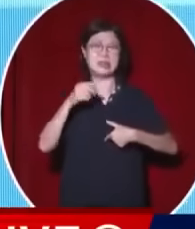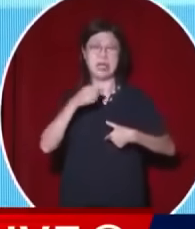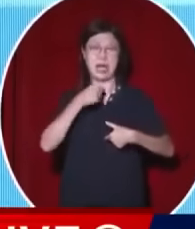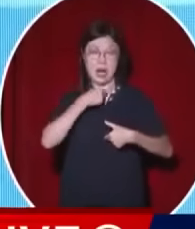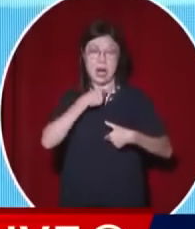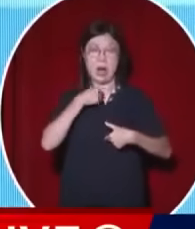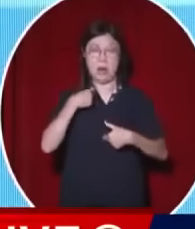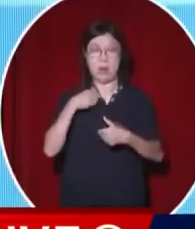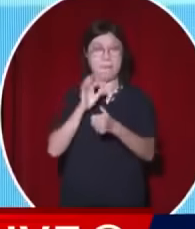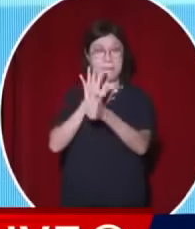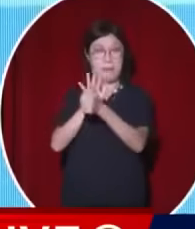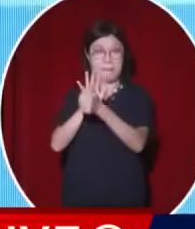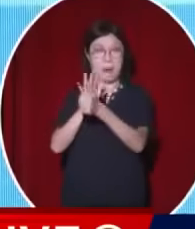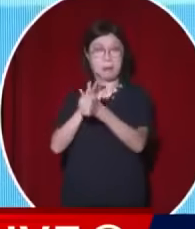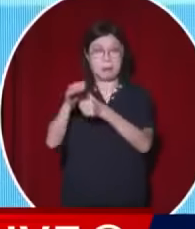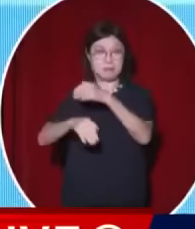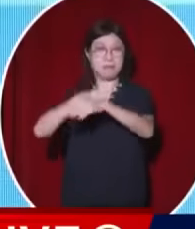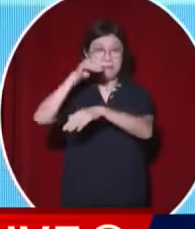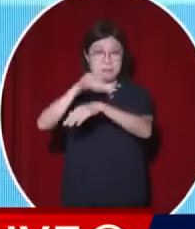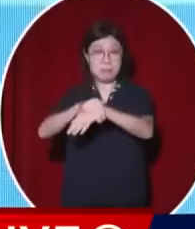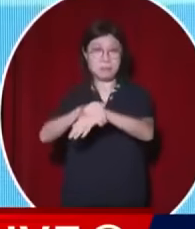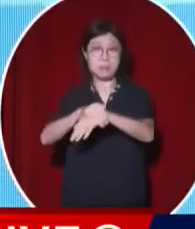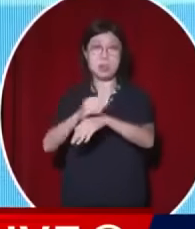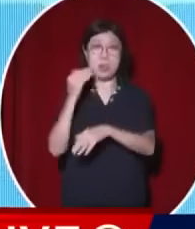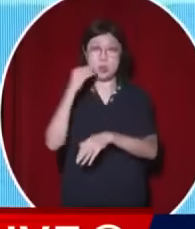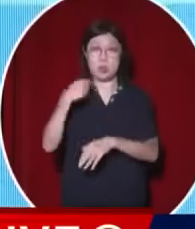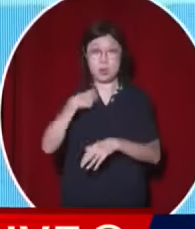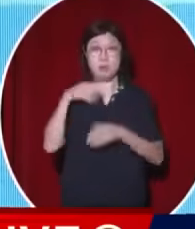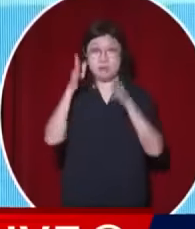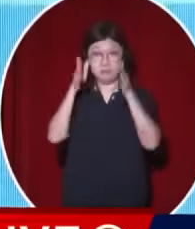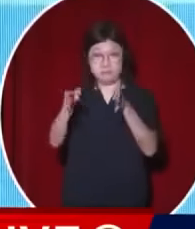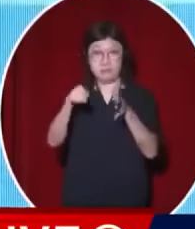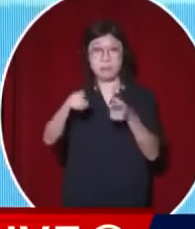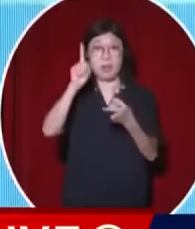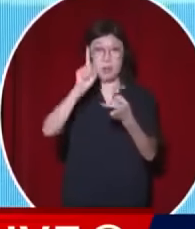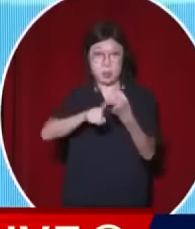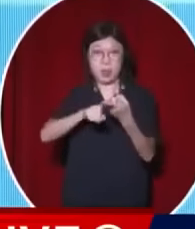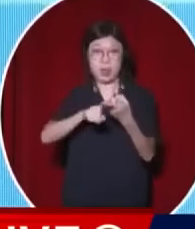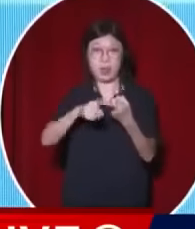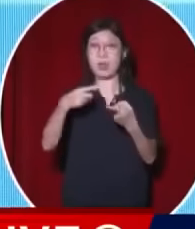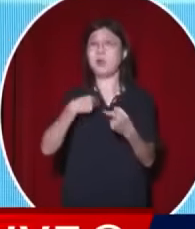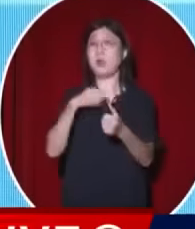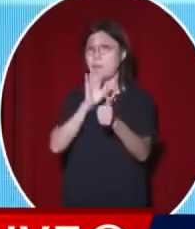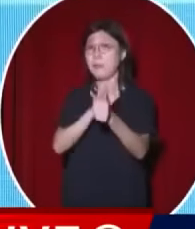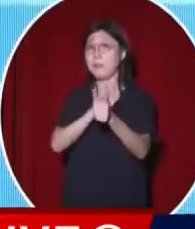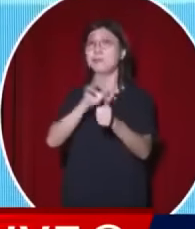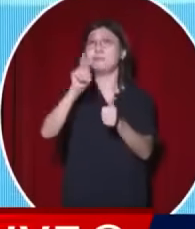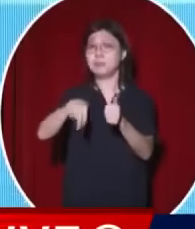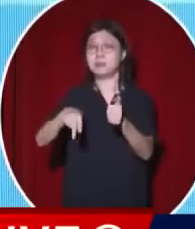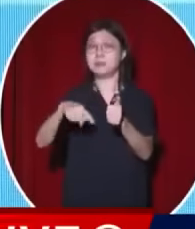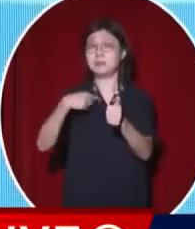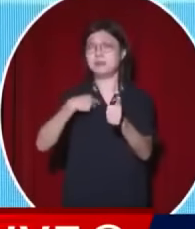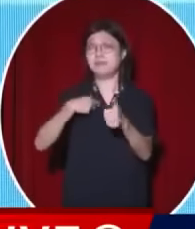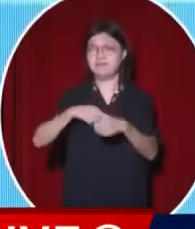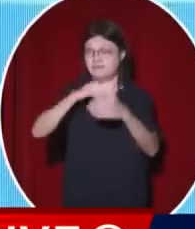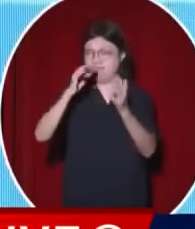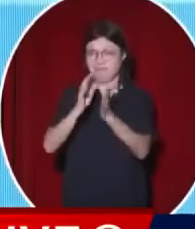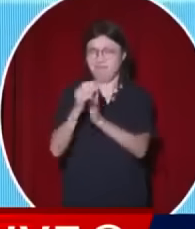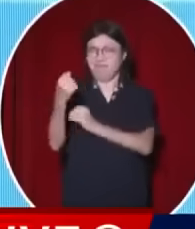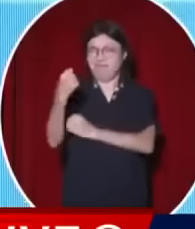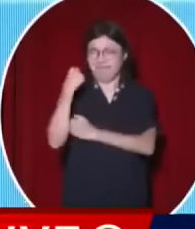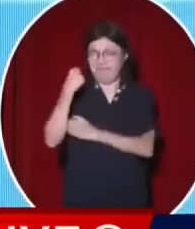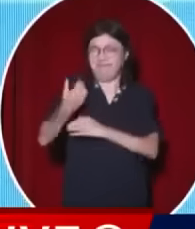成人之美，只要我认定是对的，而且我也帮得上忙的，我就会全力以